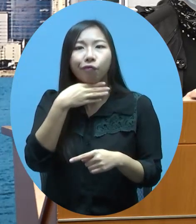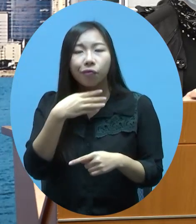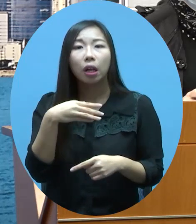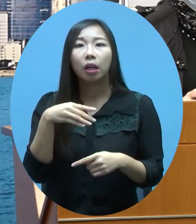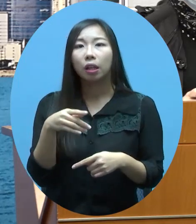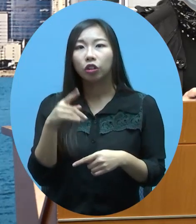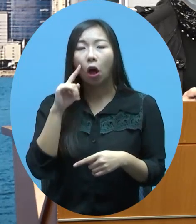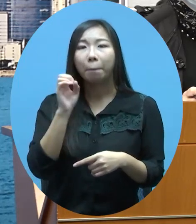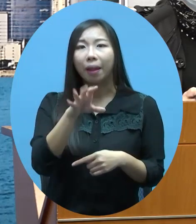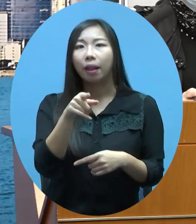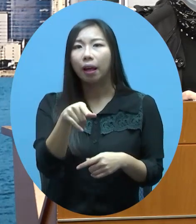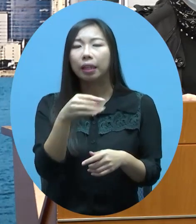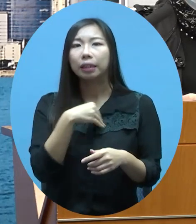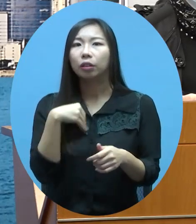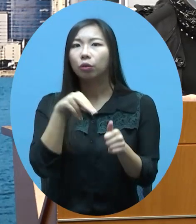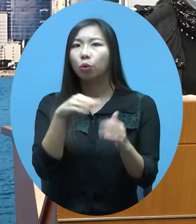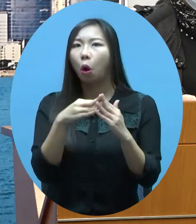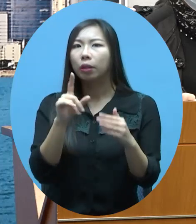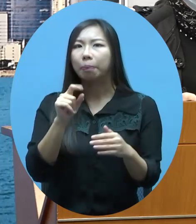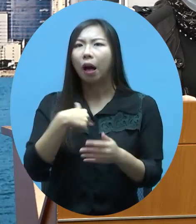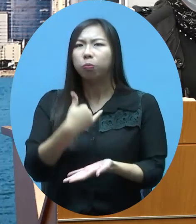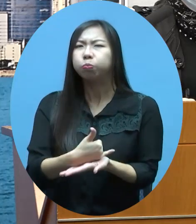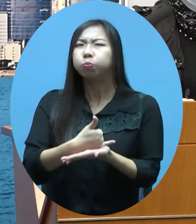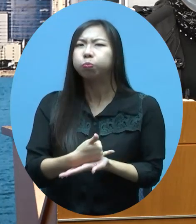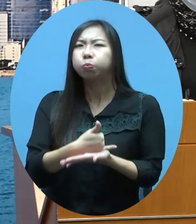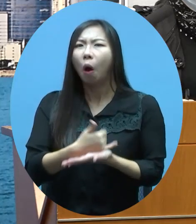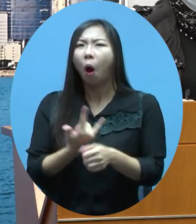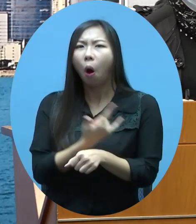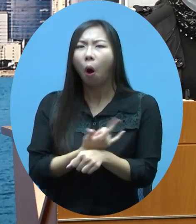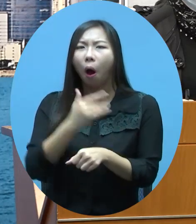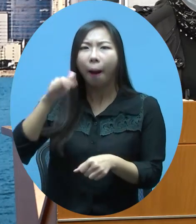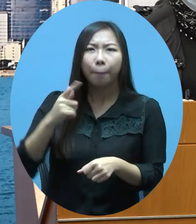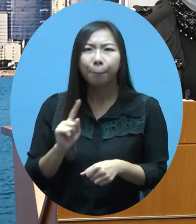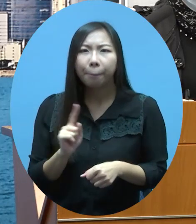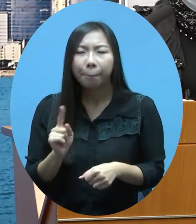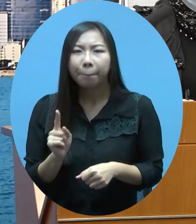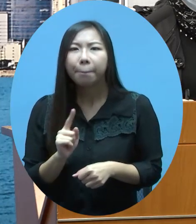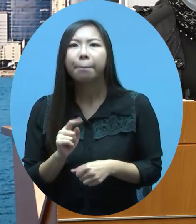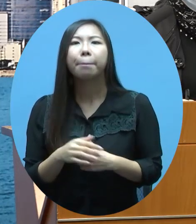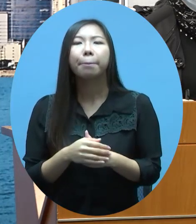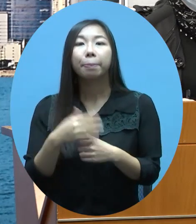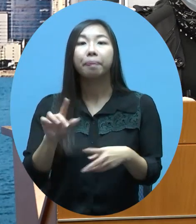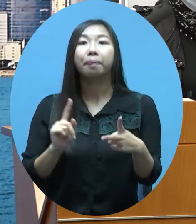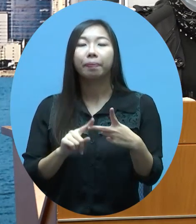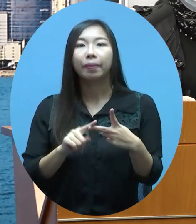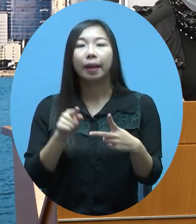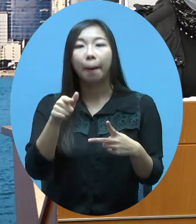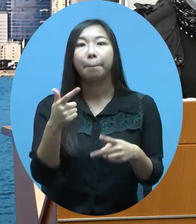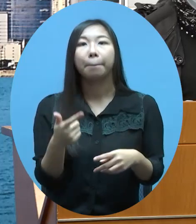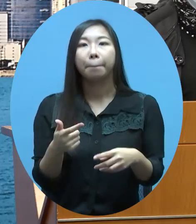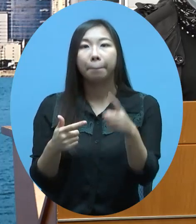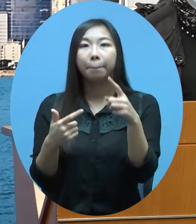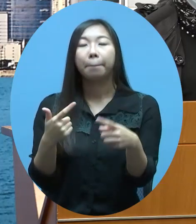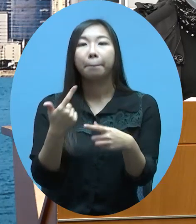局方方面係遇到啲咩困難，令到佢要留院咁耐啦？咁同埋咧，第二個問題就係咧 ，case 85嗰度啦，